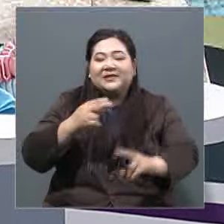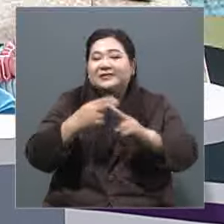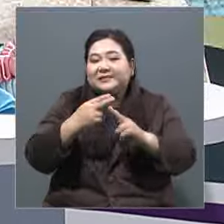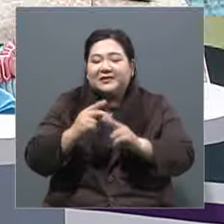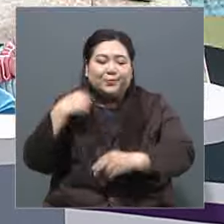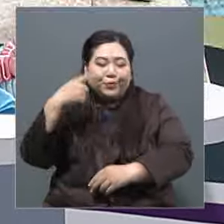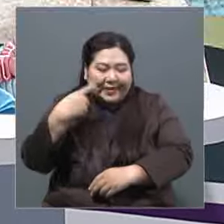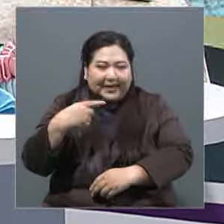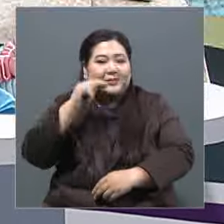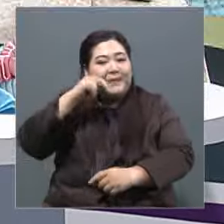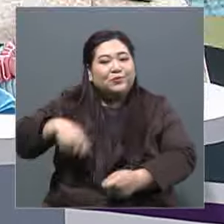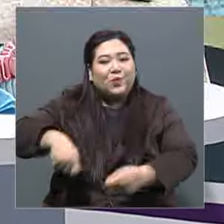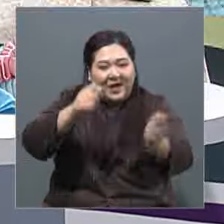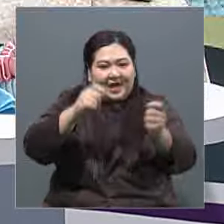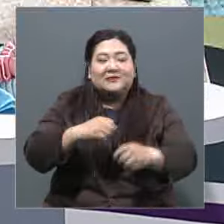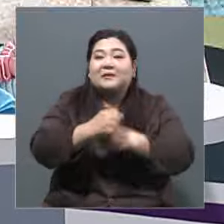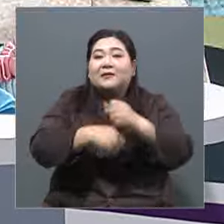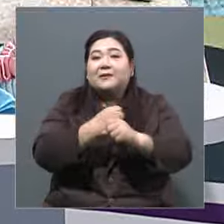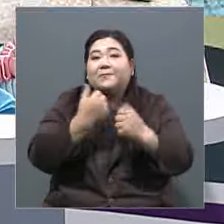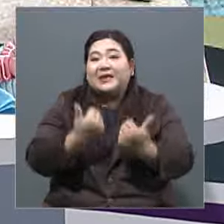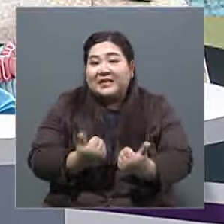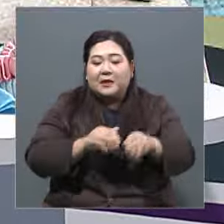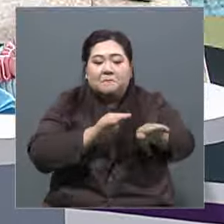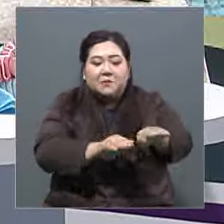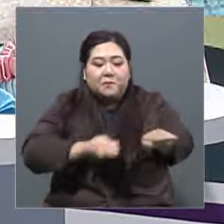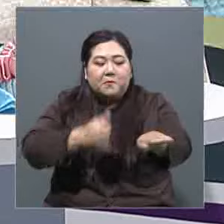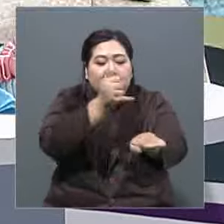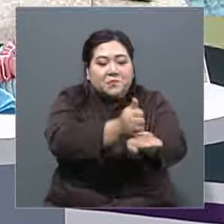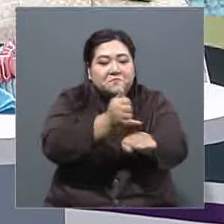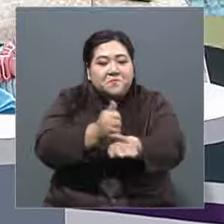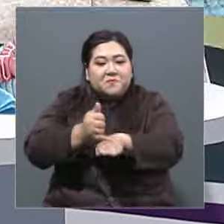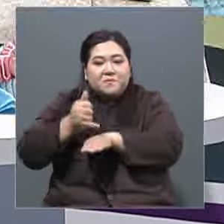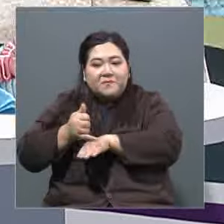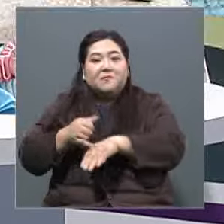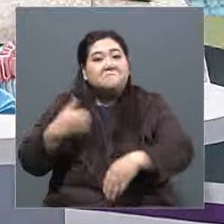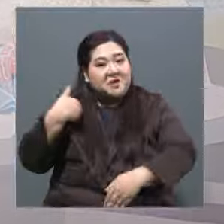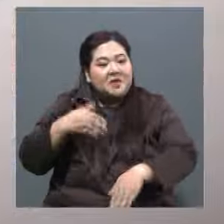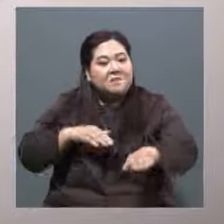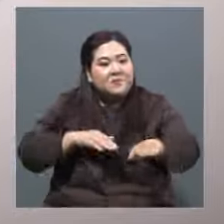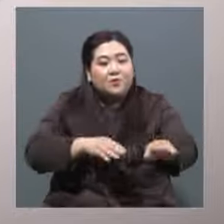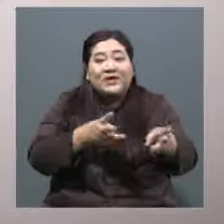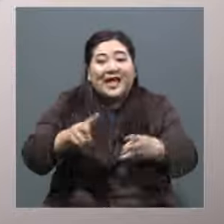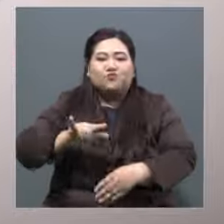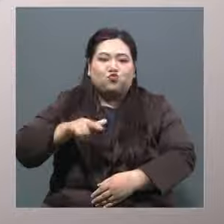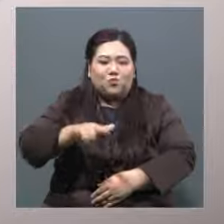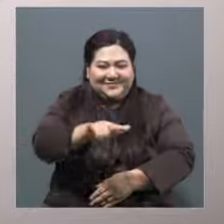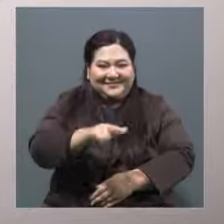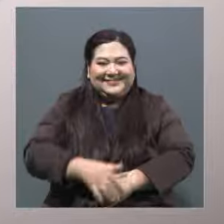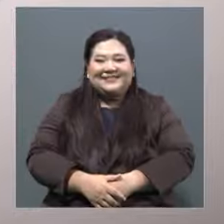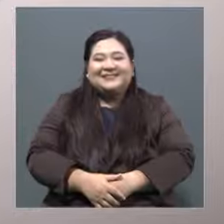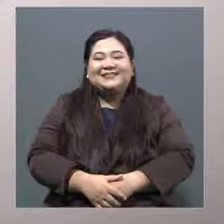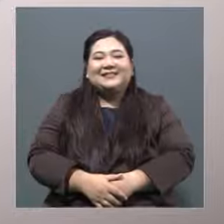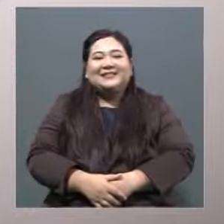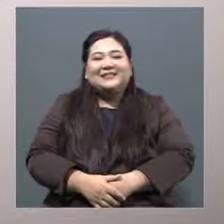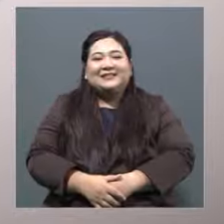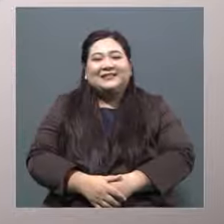มีการจัดรถแห่นางงามผู้เข้าประกวดเขาใช้ซอตพาวเวอร์ไทยค่ะตุ๊กๆไทยนี่แหละอื